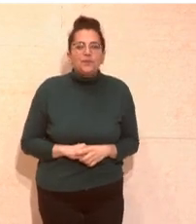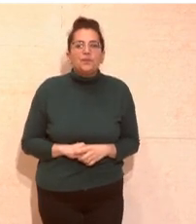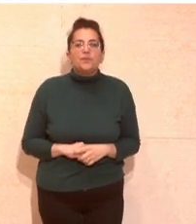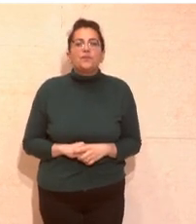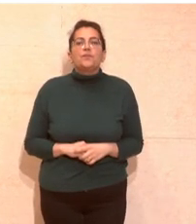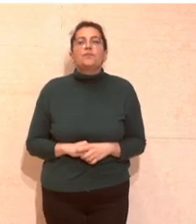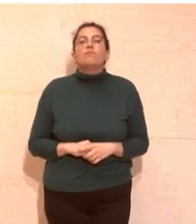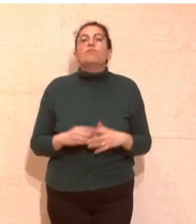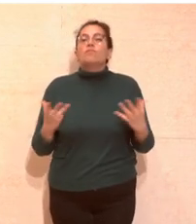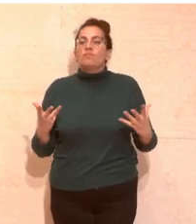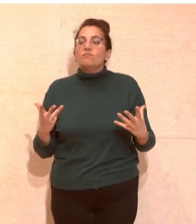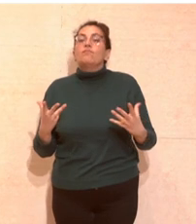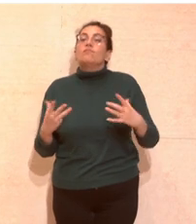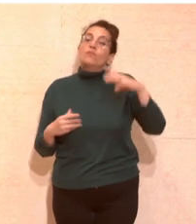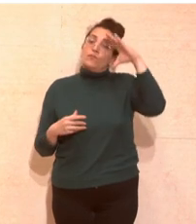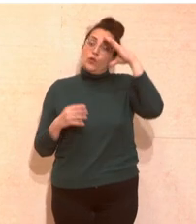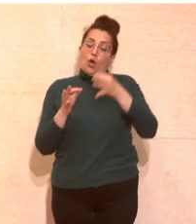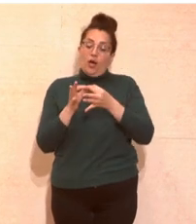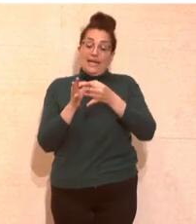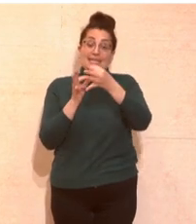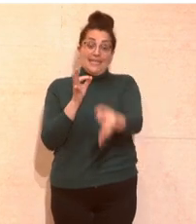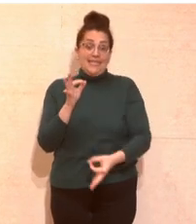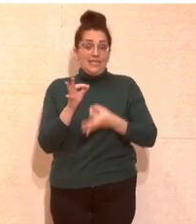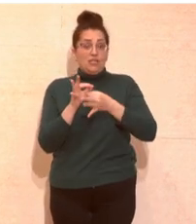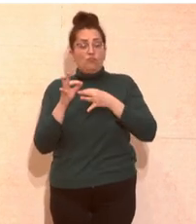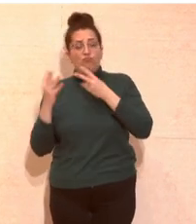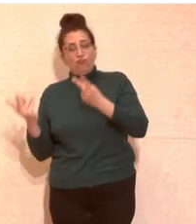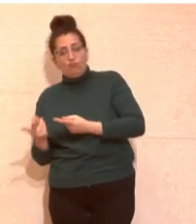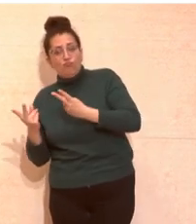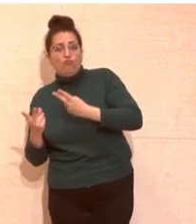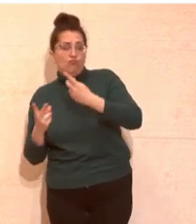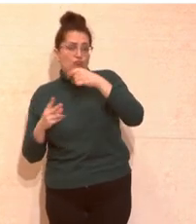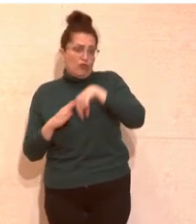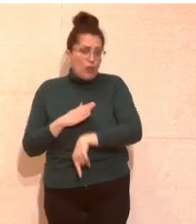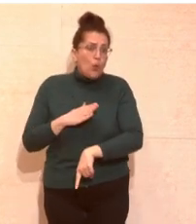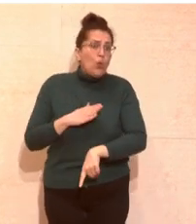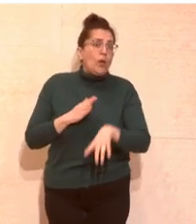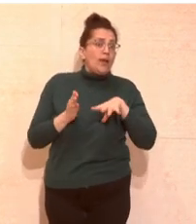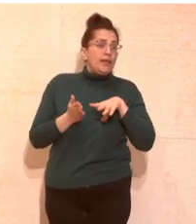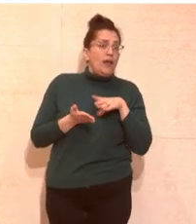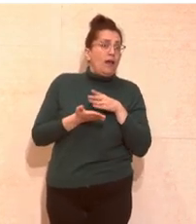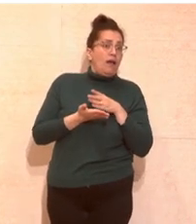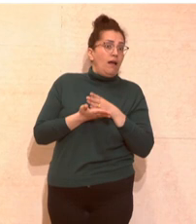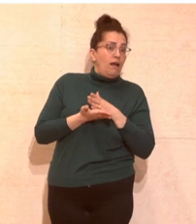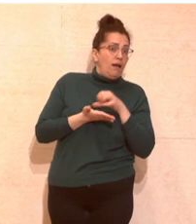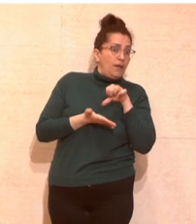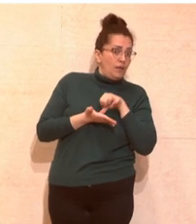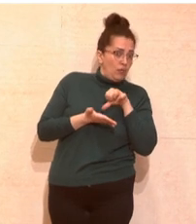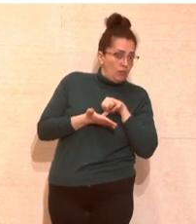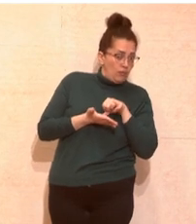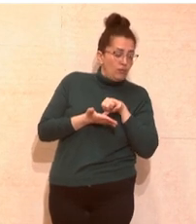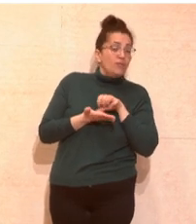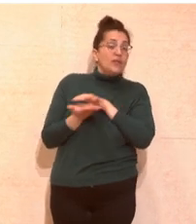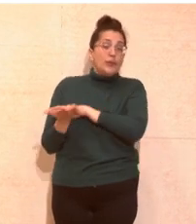Le sommeil s'organise en cycles avec du sommeil léger, du sommeil profond, du sommeil paradoxal. Et il va changer un petit